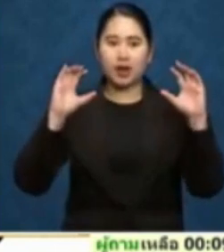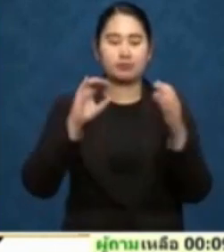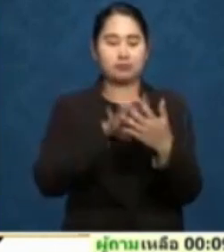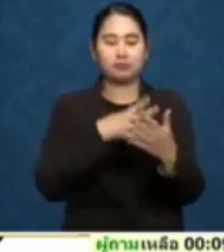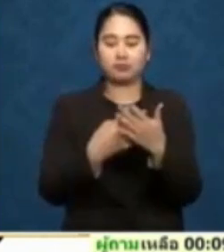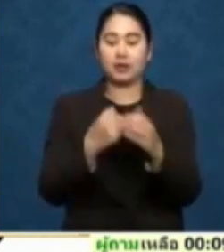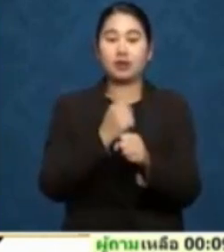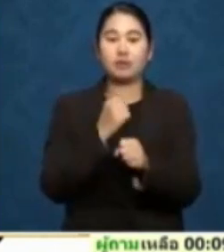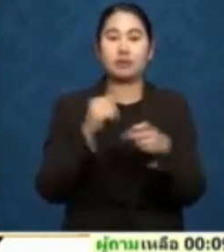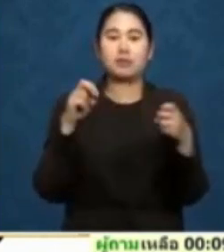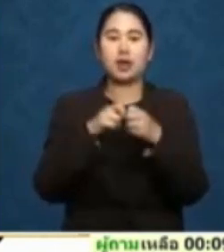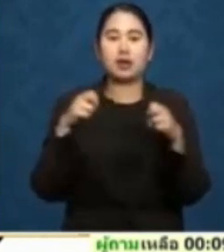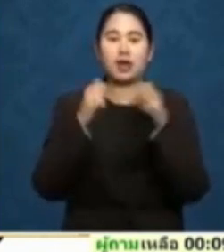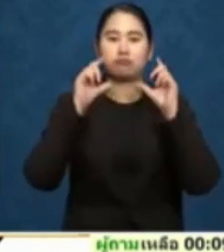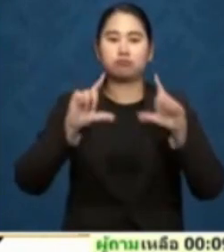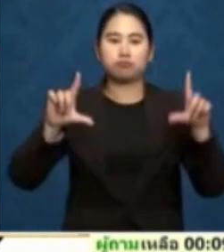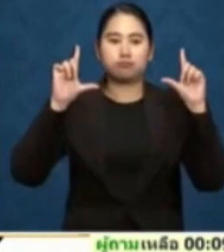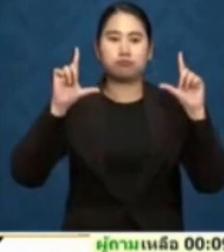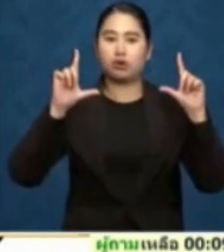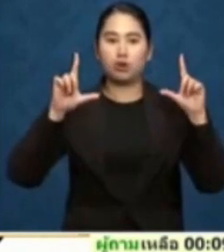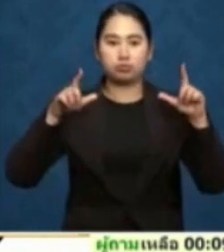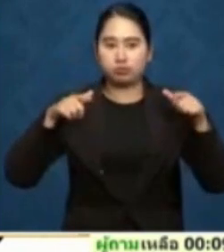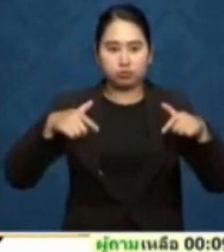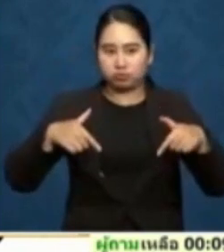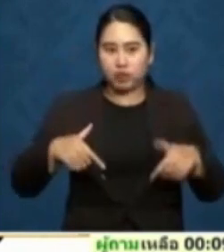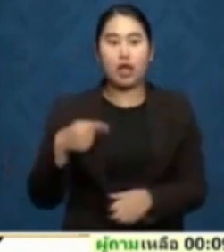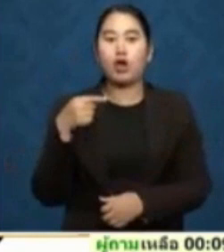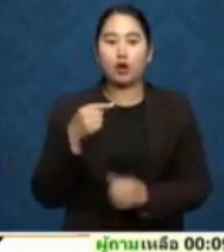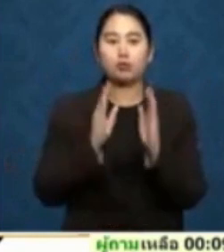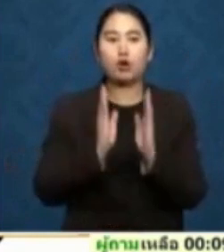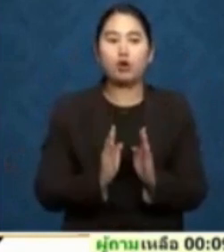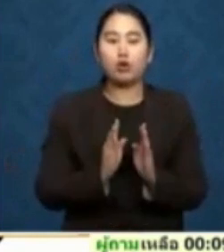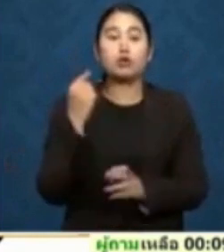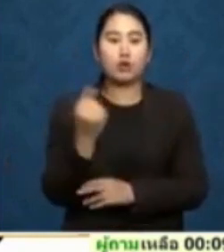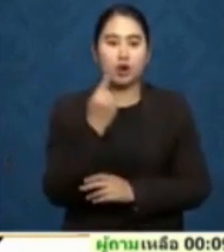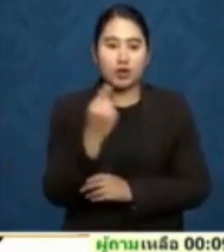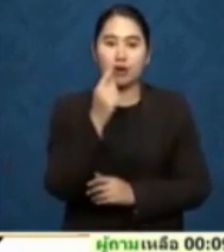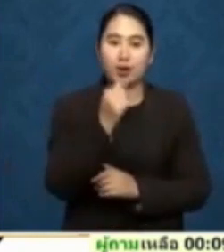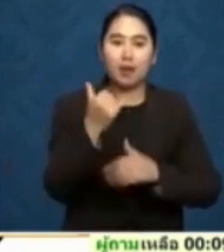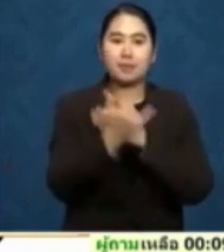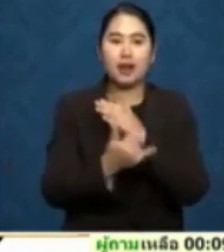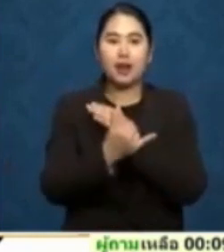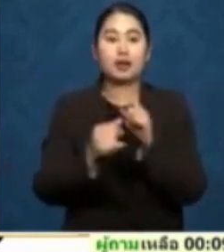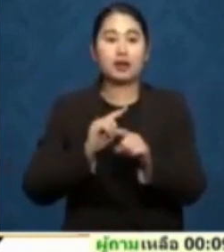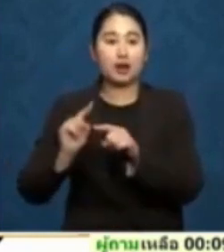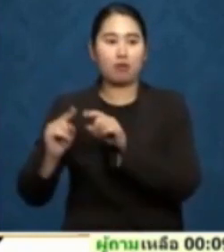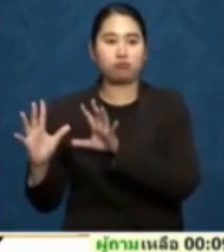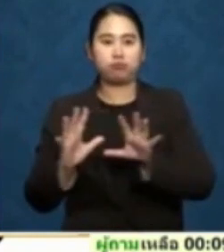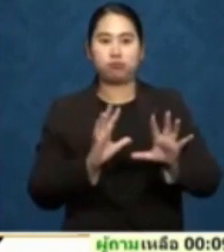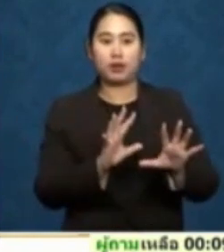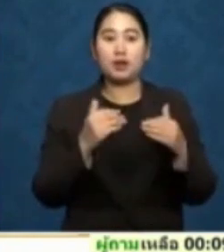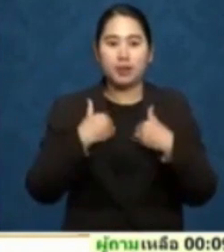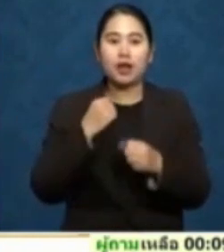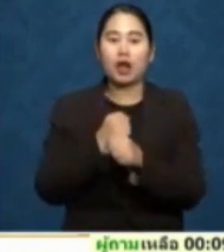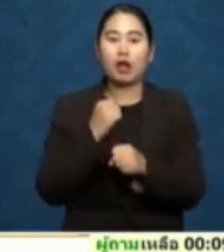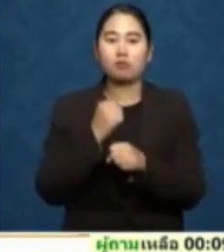งลบต่อจังหวัดภูเก็ตที่มีชาวต่างชาติหลั่งไหลเข้ามาอยู่ในพื้นที่ท่องเที่ยวต่างๆที่เป็นจำนวนมากหลายคนเข้ามาทำธุรกิจผิดก